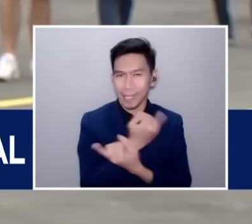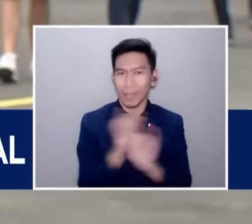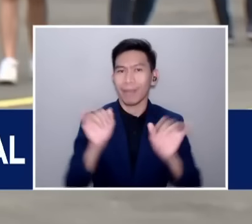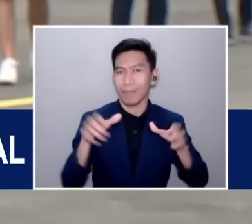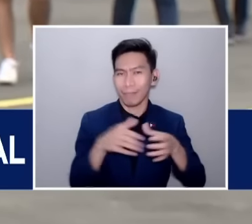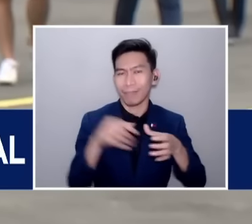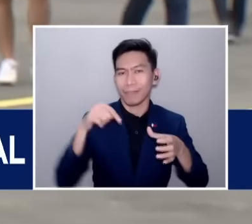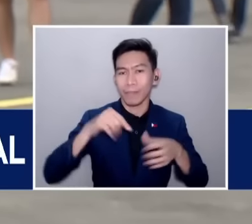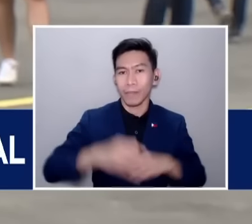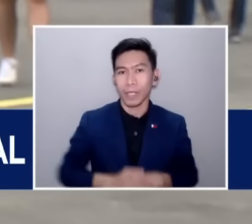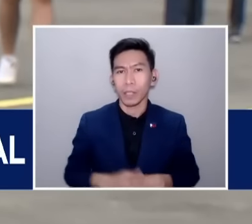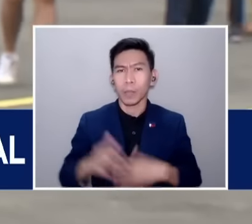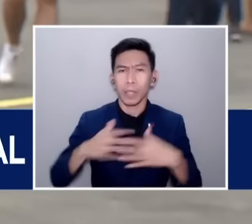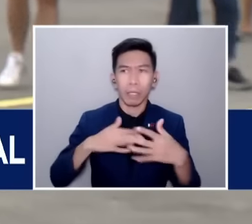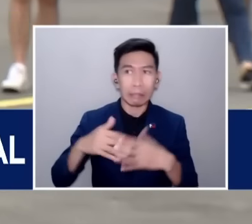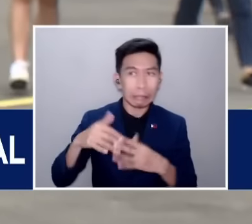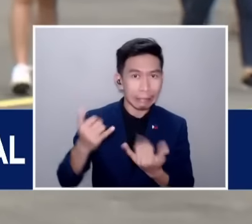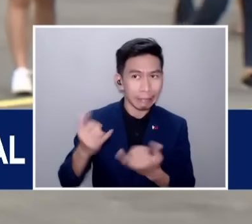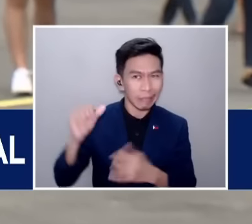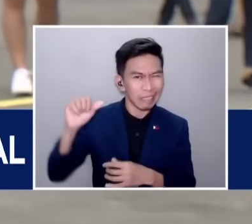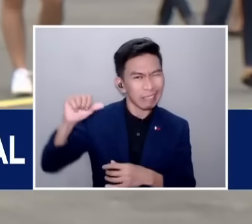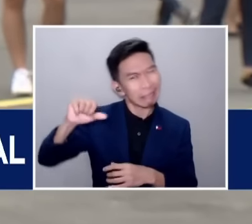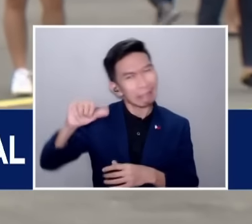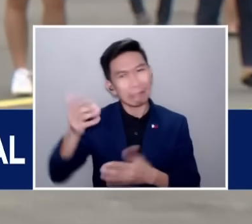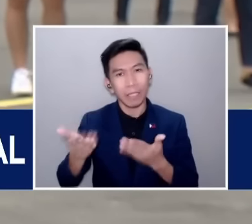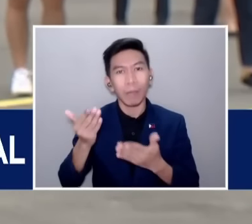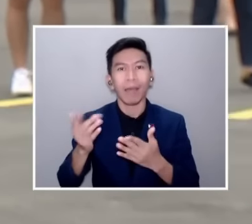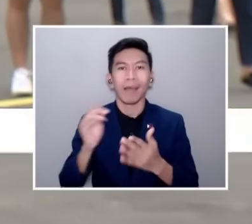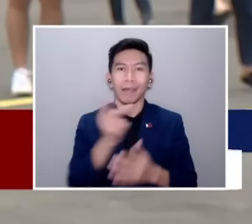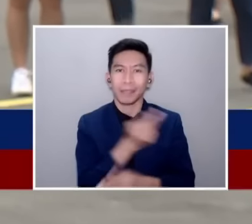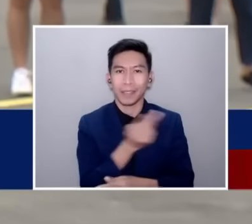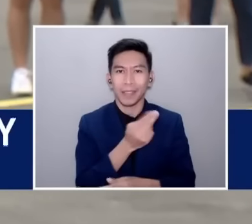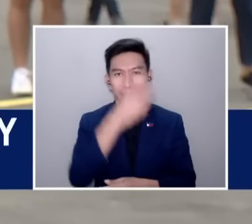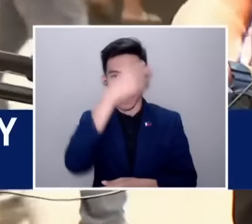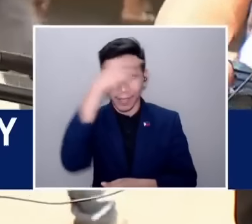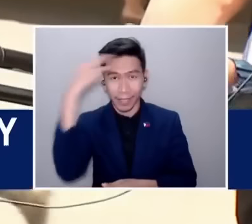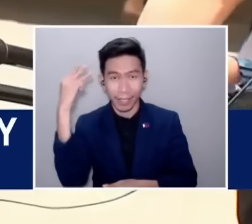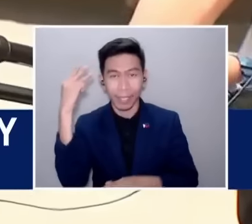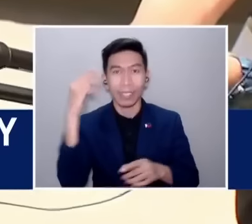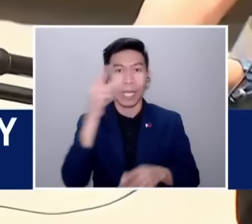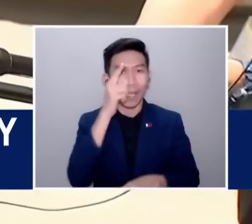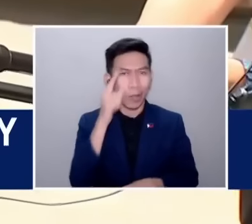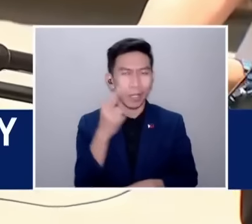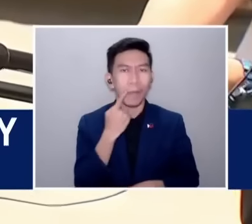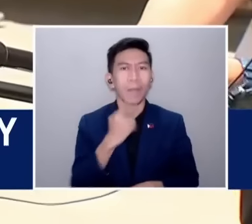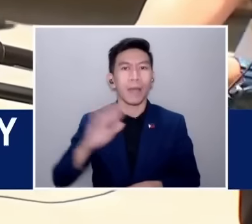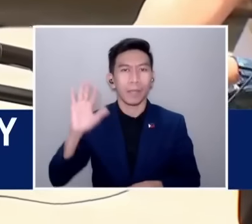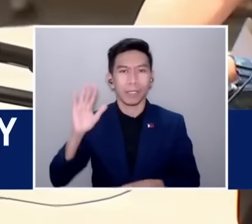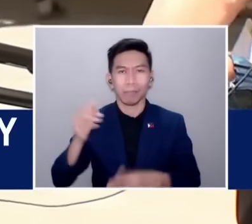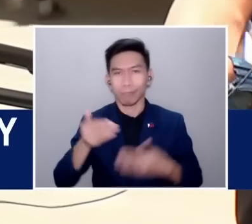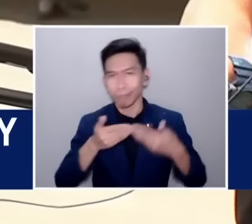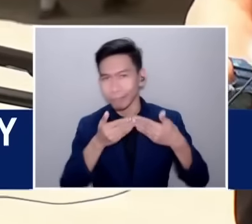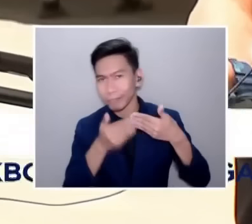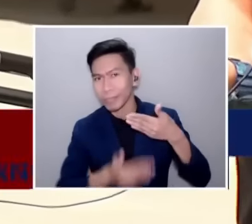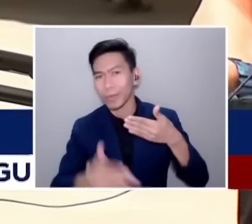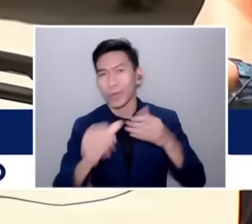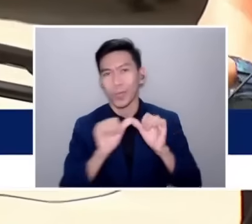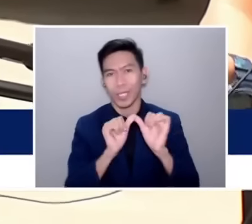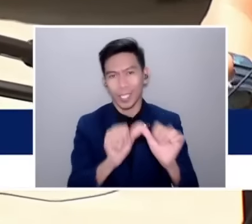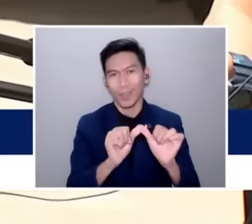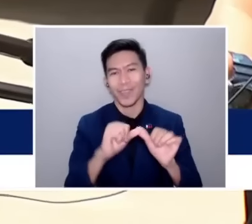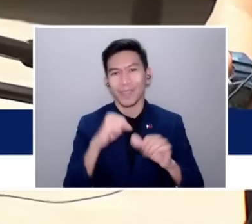nangako ang tambalang Calioni at Walden, itutuloy nila ang kanilang nasimulan. Itong halalan is just the end of